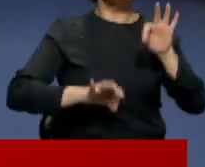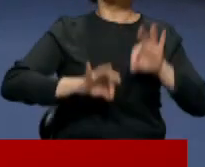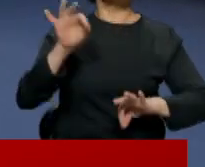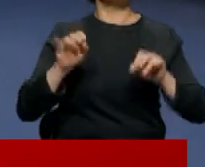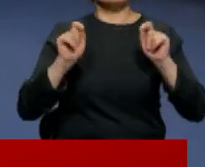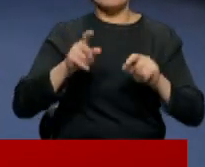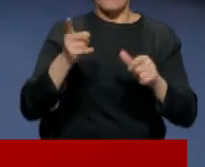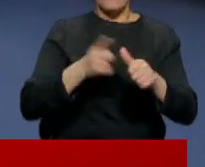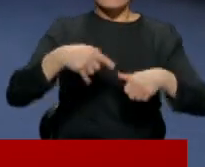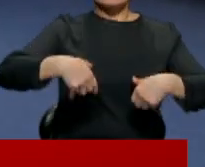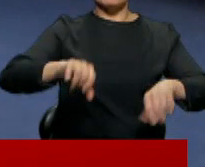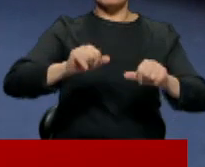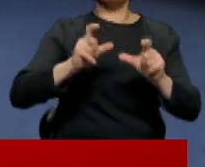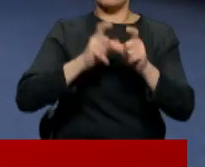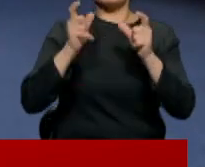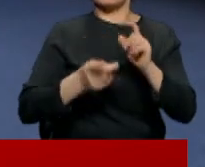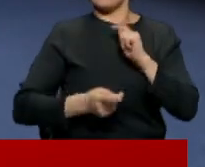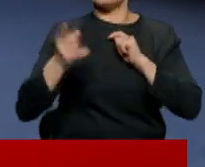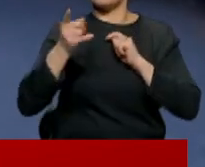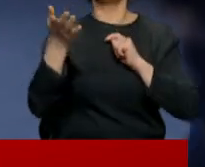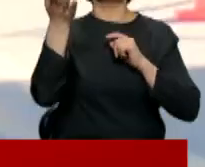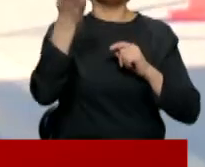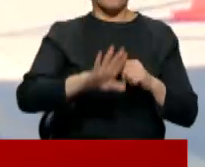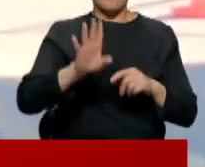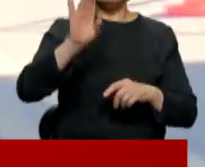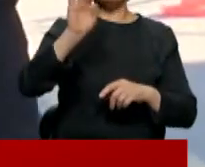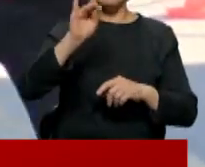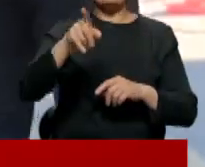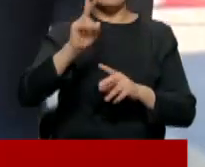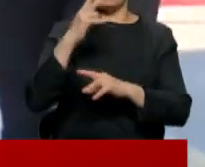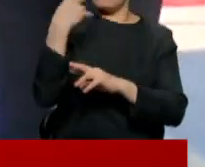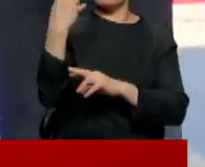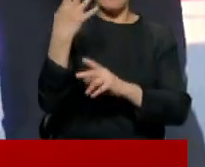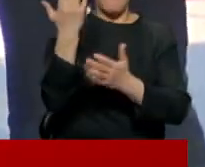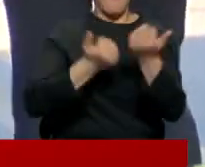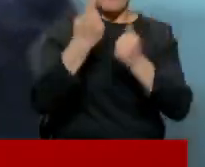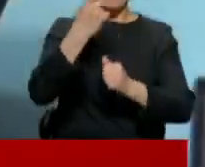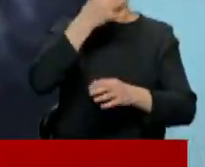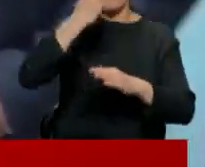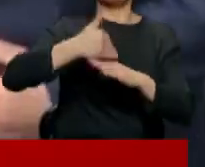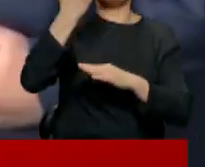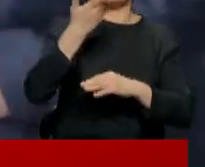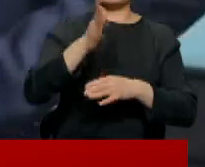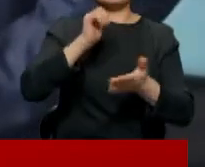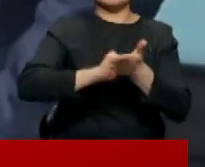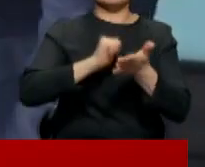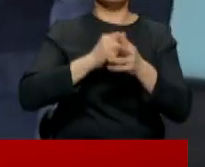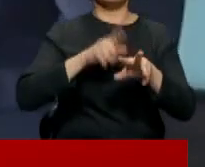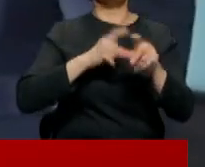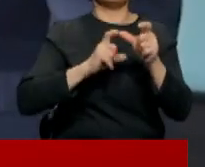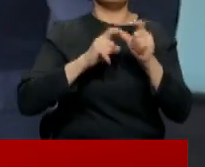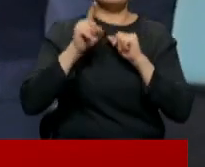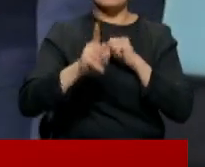tetikçi motorla önce Gölbaşı'na kaçırıldı. Oradan iddiaya göre MHP tahsisi çakarlı bir arabayla Ankara dışına. Gazeteci Yavuz Selim